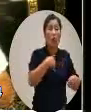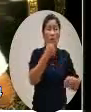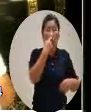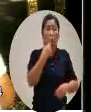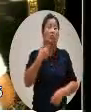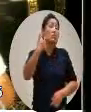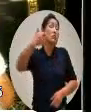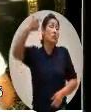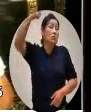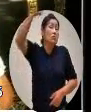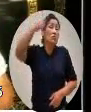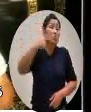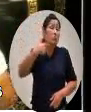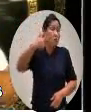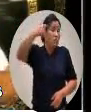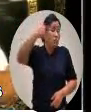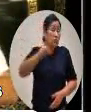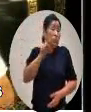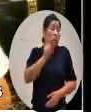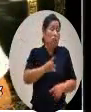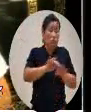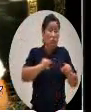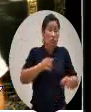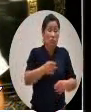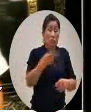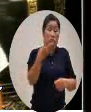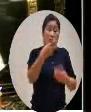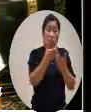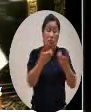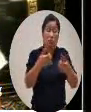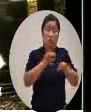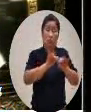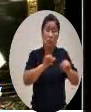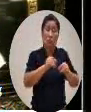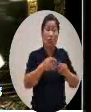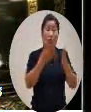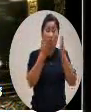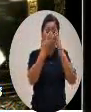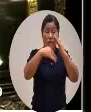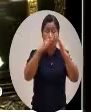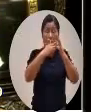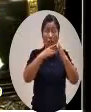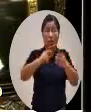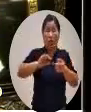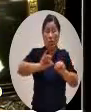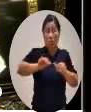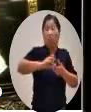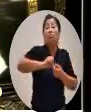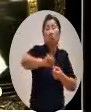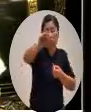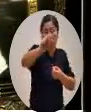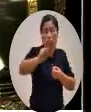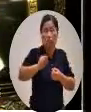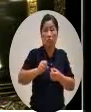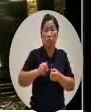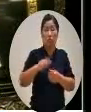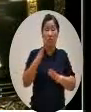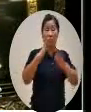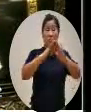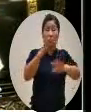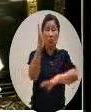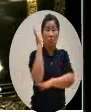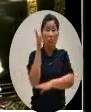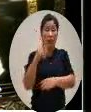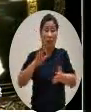公爲我們公爲兩樓才學校跟收一樓我們我們